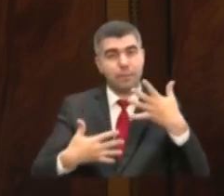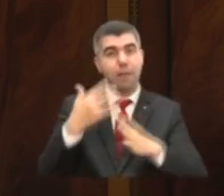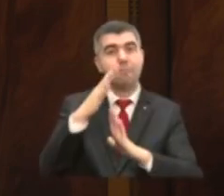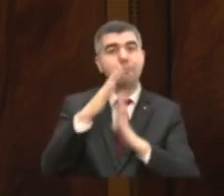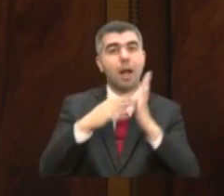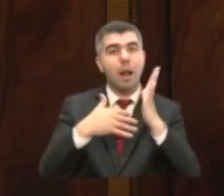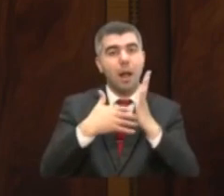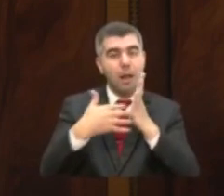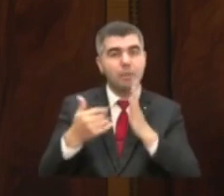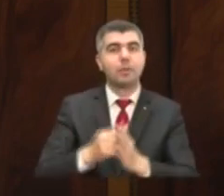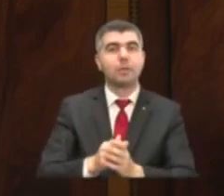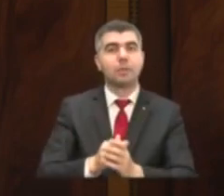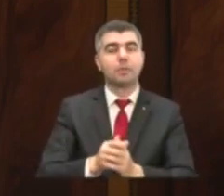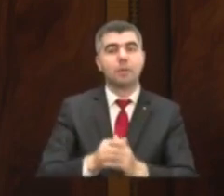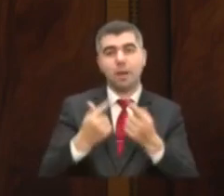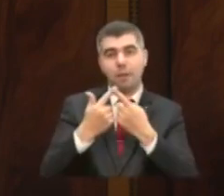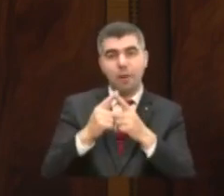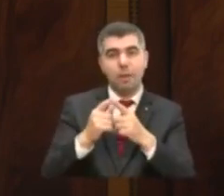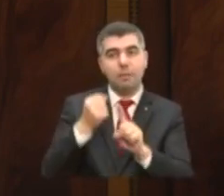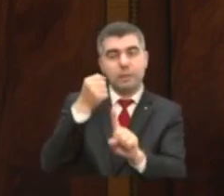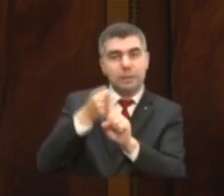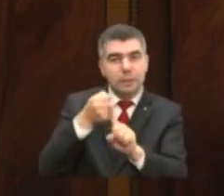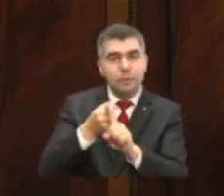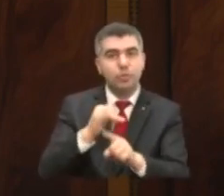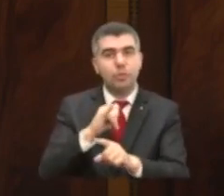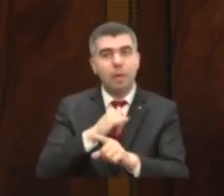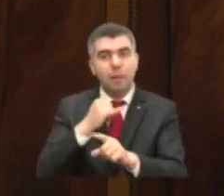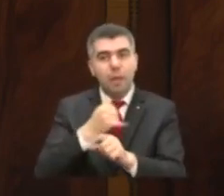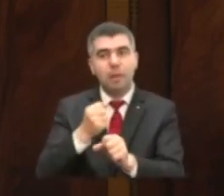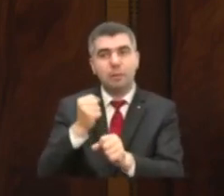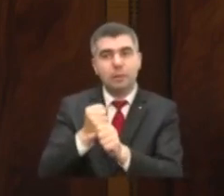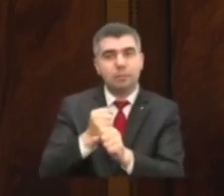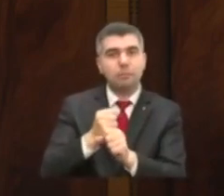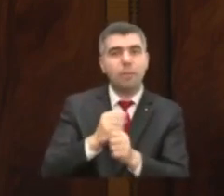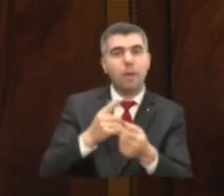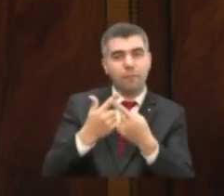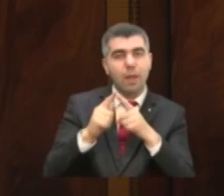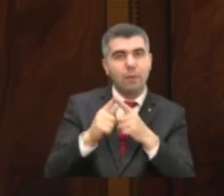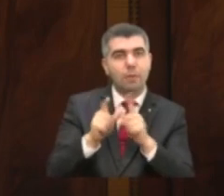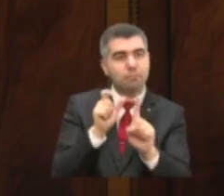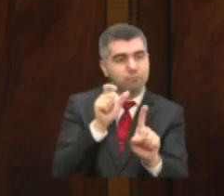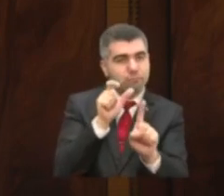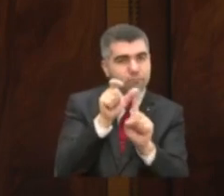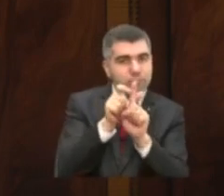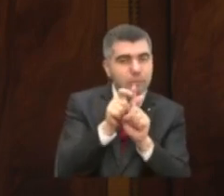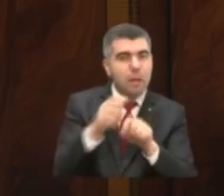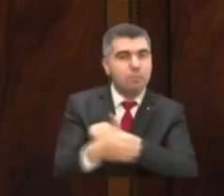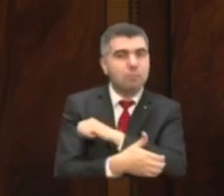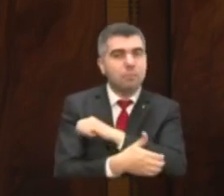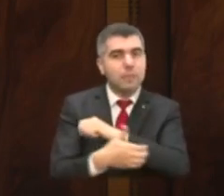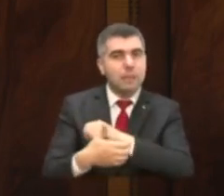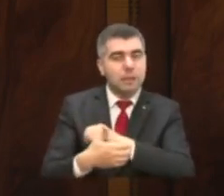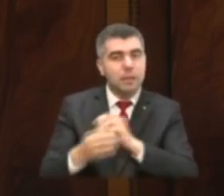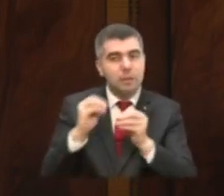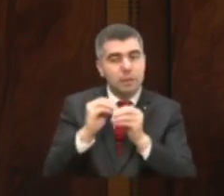بما فيها تحسين الدخل والإدماج الاقتصادي للشباب وغيره من البرامج، مواكبة الأشخاص في وضعية هشة، وغاية ترفع